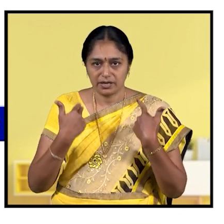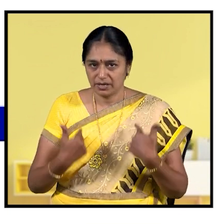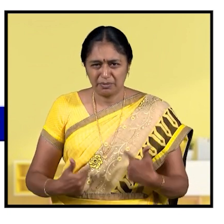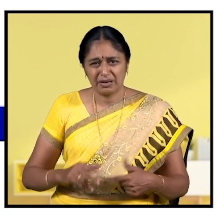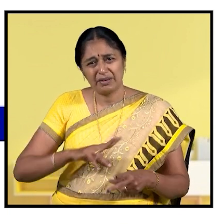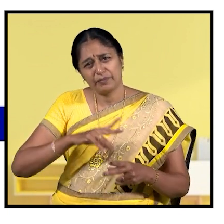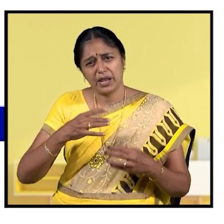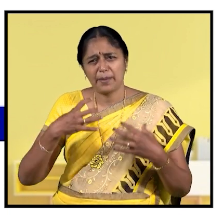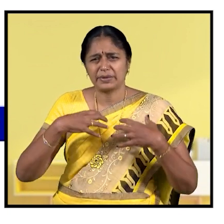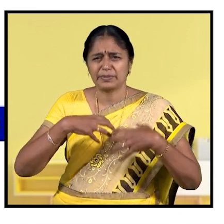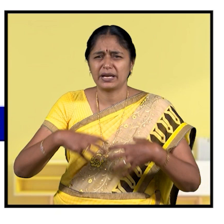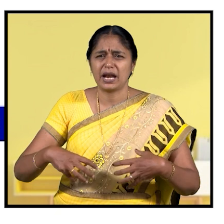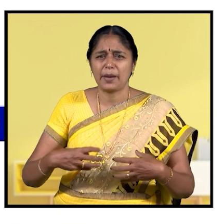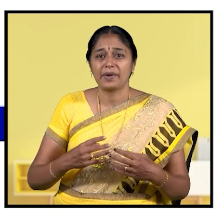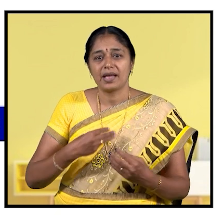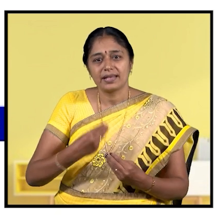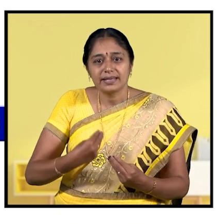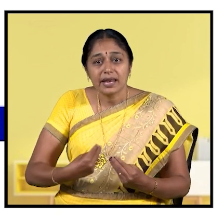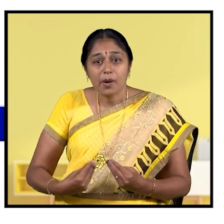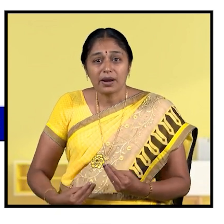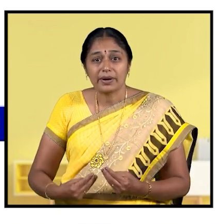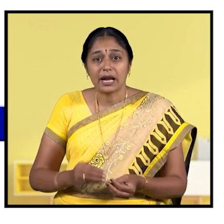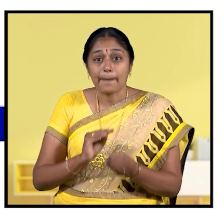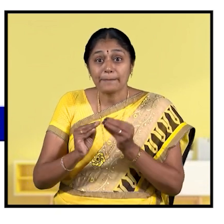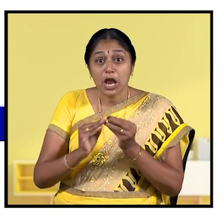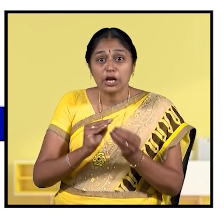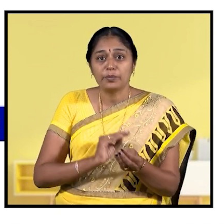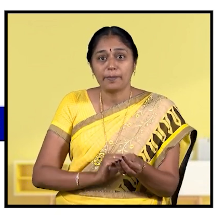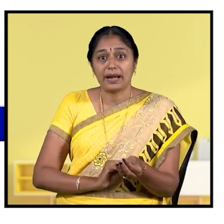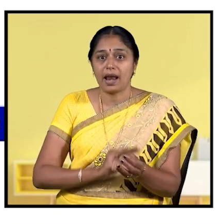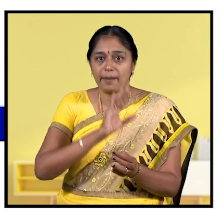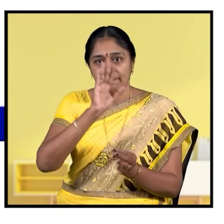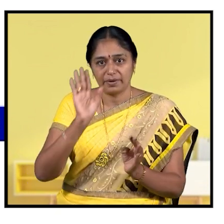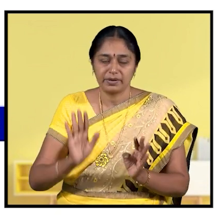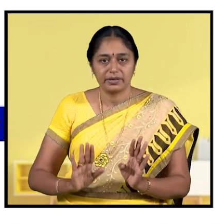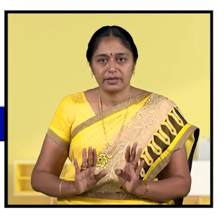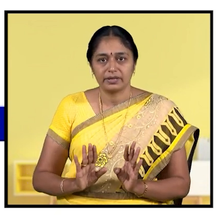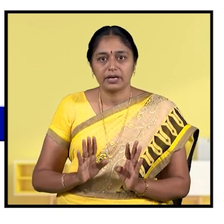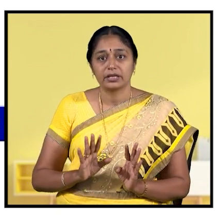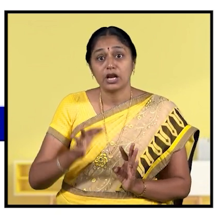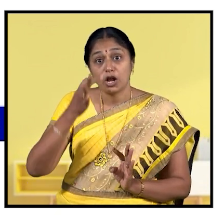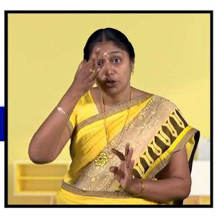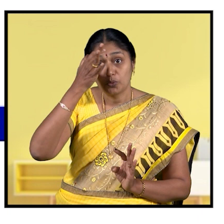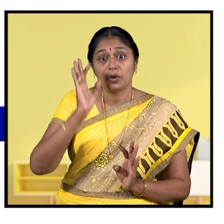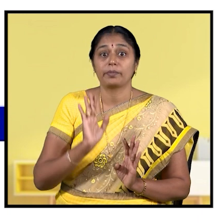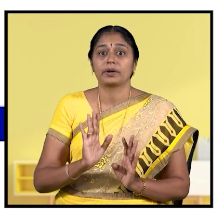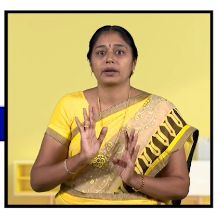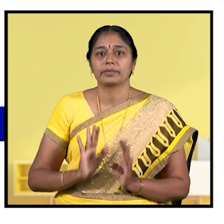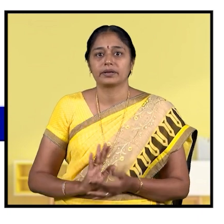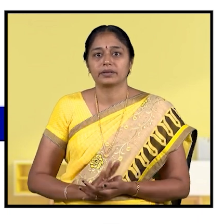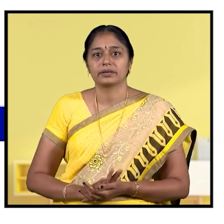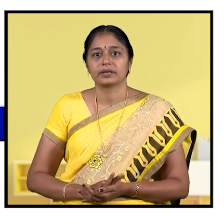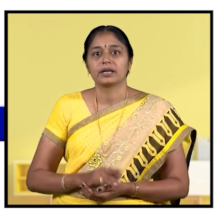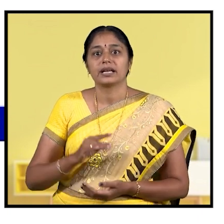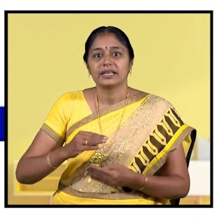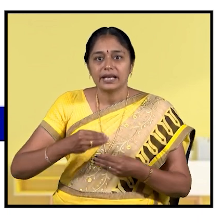நமக்கு ஏகப்பட்ட மண்டலங்கள் இருக்குது. செரிமான மண்டலம், எலும்பு மண்டலம் மாதிரி நோய் தடைக்காப்பு மண்டலம் இருக்குது. இந்த நோய் தடைக்காப்பு மண்டலம் வந்து பலவீனம் அடைஞ்சு போச்சுன்னு